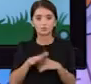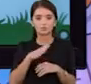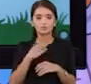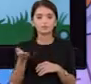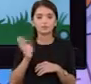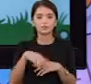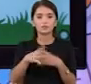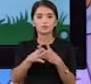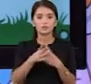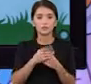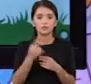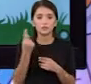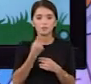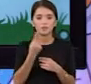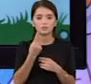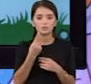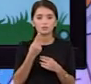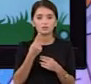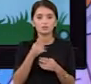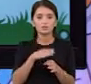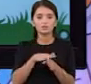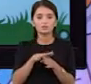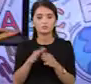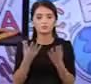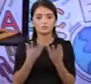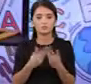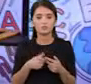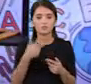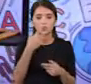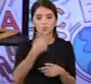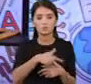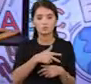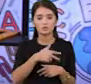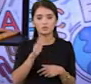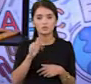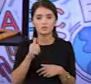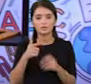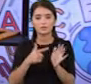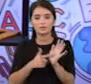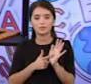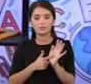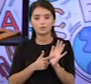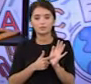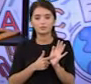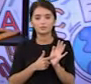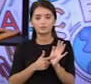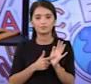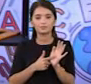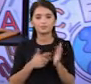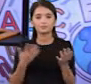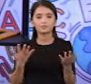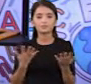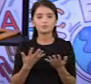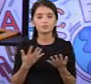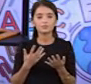Keling, birgalikda birinchisini hisoblashdan boshlaymiz. 30 va 7 sonlarni berilgan.